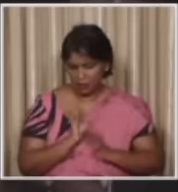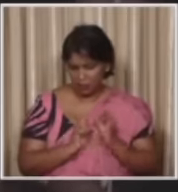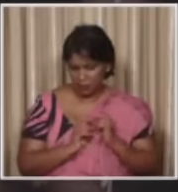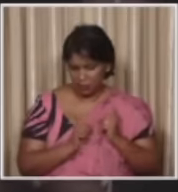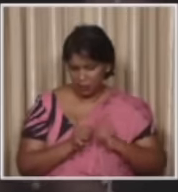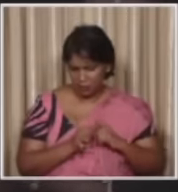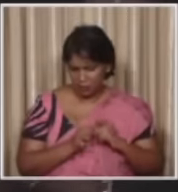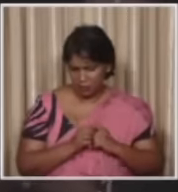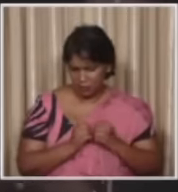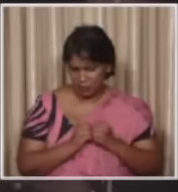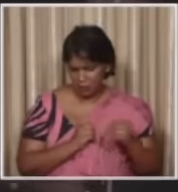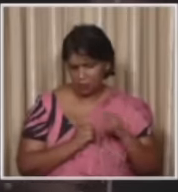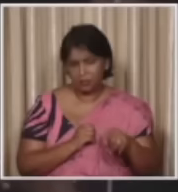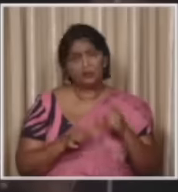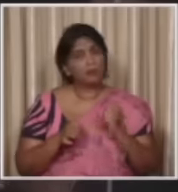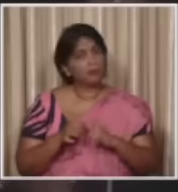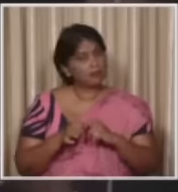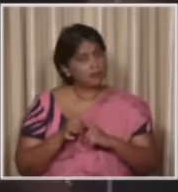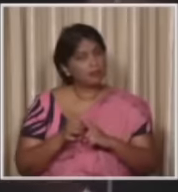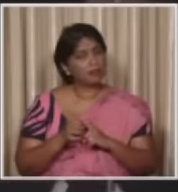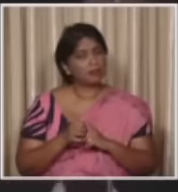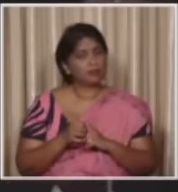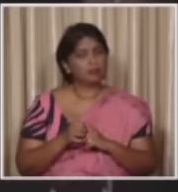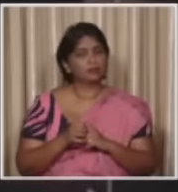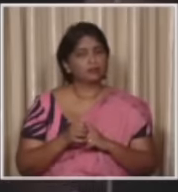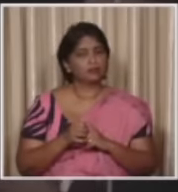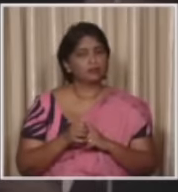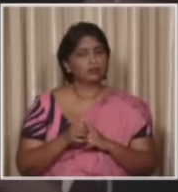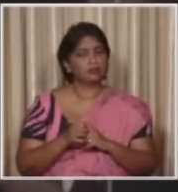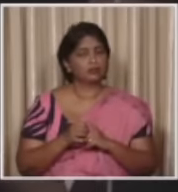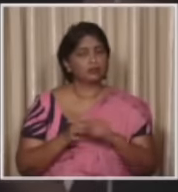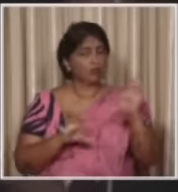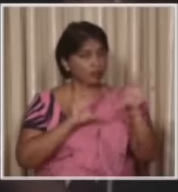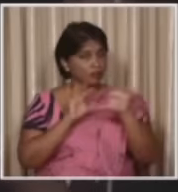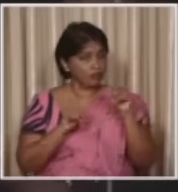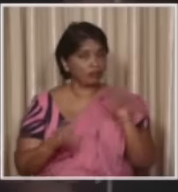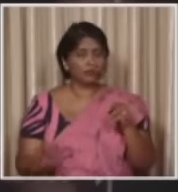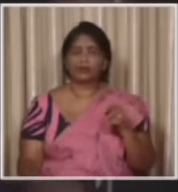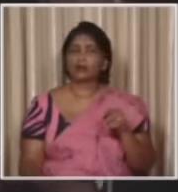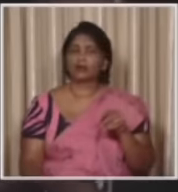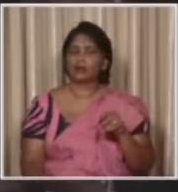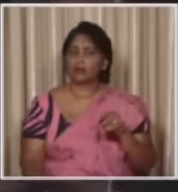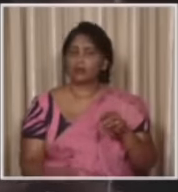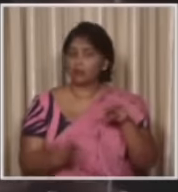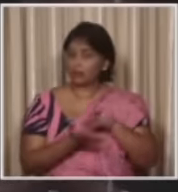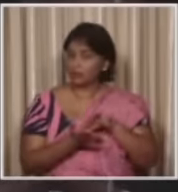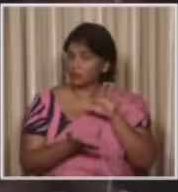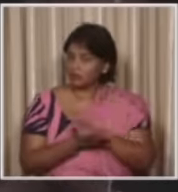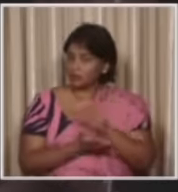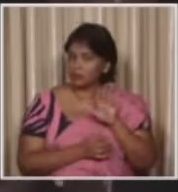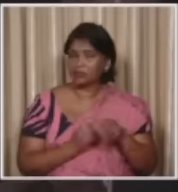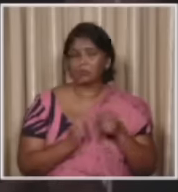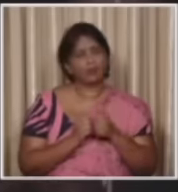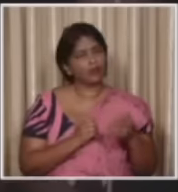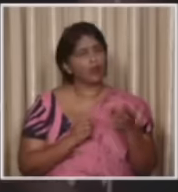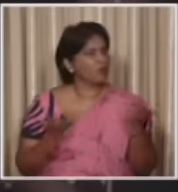විසඳන්න ඊට පස්සේ මේ ප්‍රශ්න විසඳන්න මේ ඒකේ පත්වීම් කරන්න යනකොට මේ මෙහෙම ගන්න තීන්දුව ගැනීම තුලින්